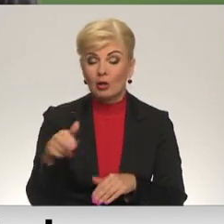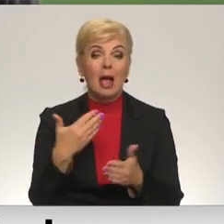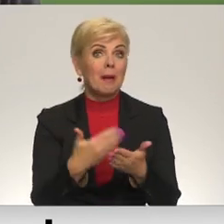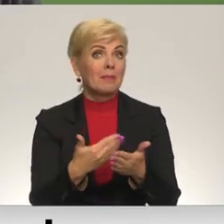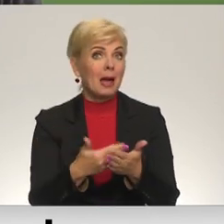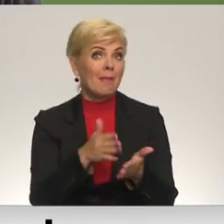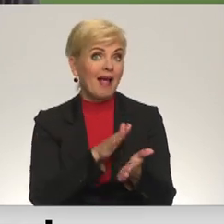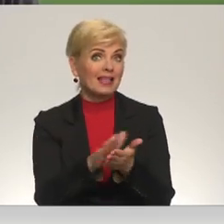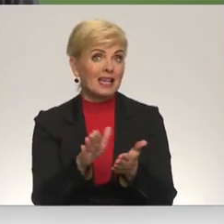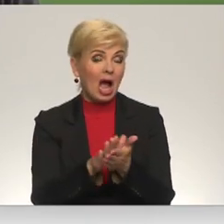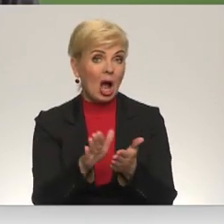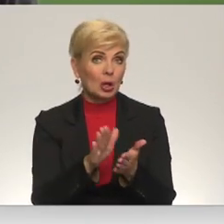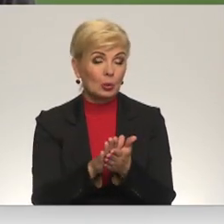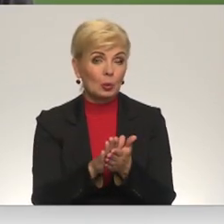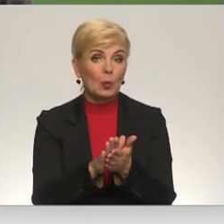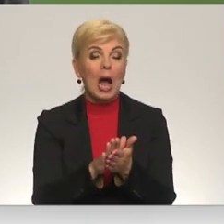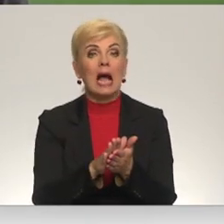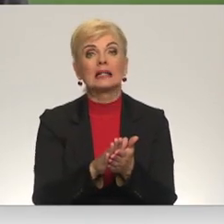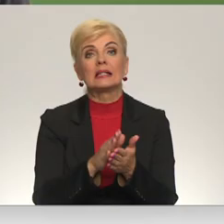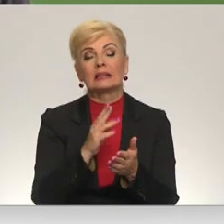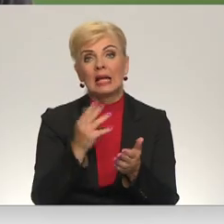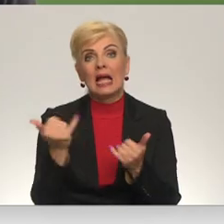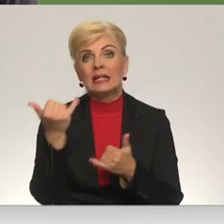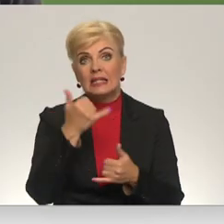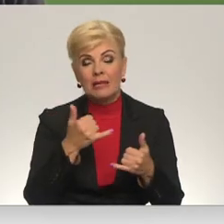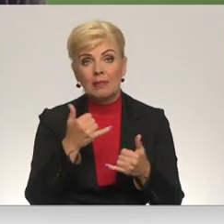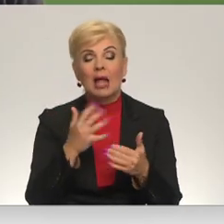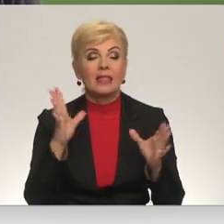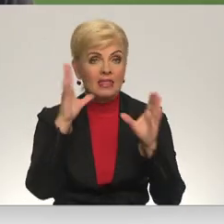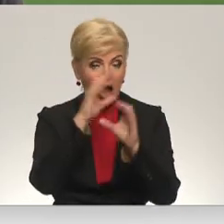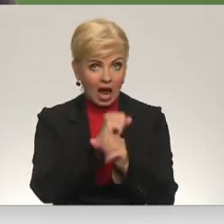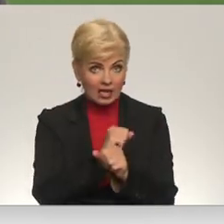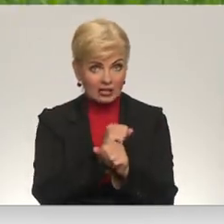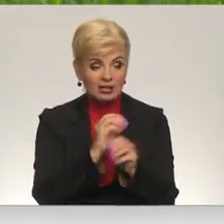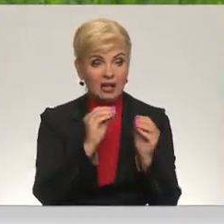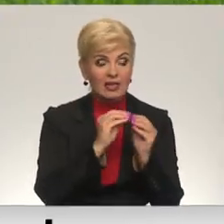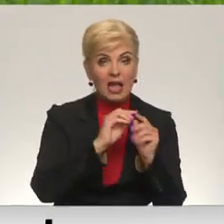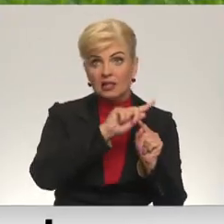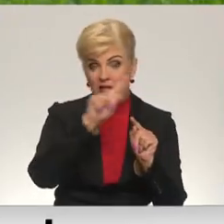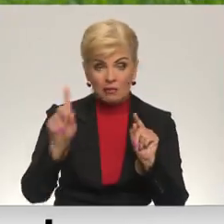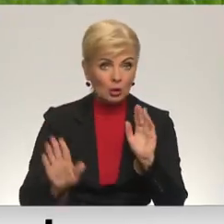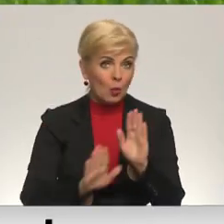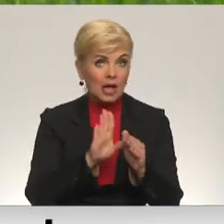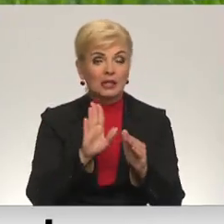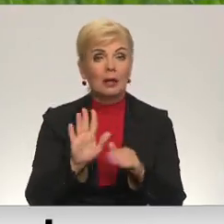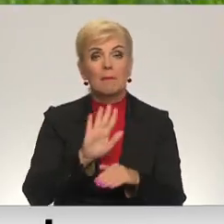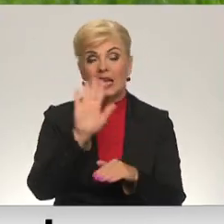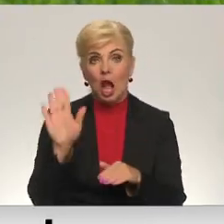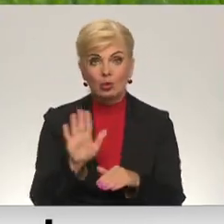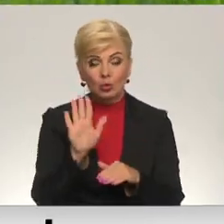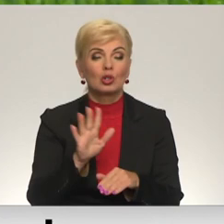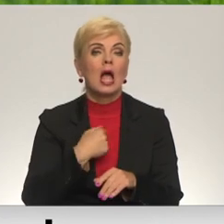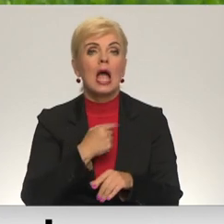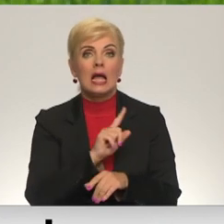lietojam kādas insekticīdes, lai mēs viņus tikai nakts periodā, būtībā no 10. Vakarā līdz 5. Rītā, mums